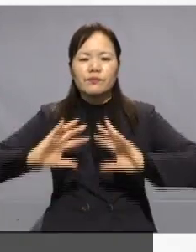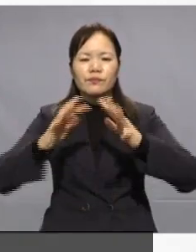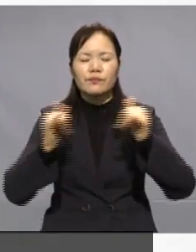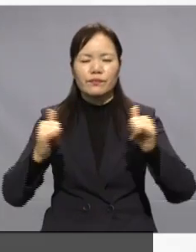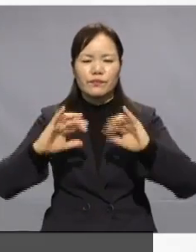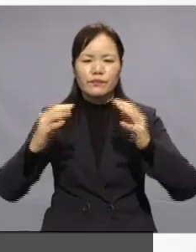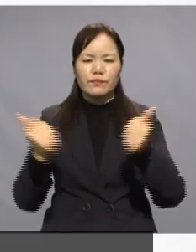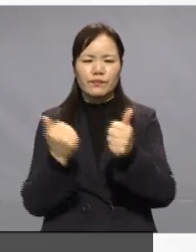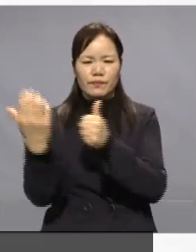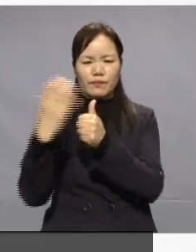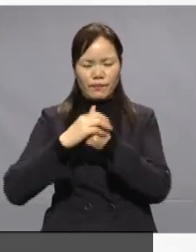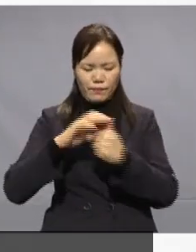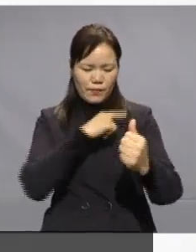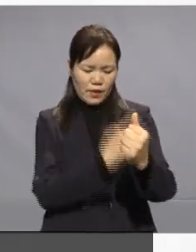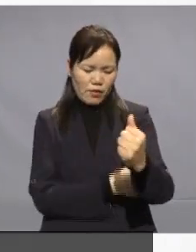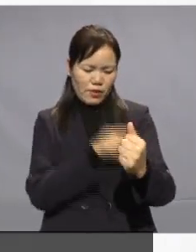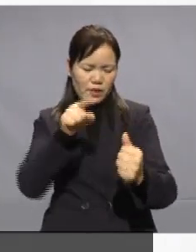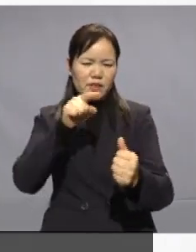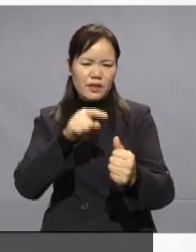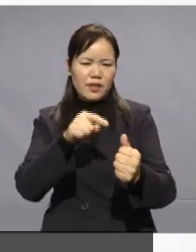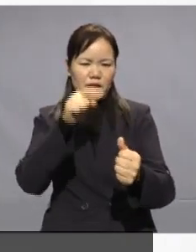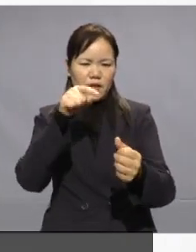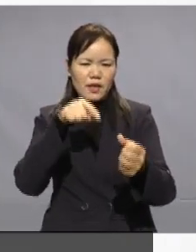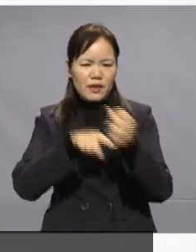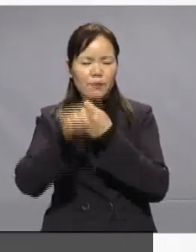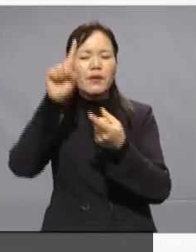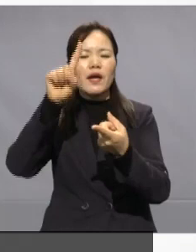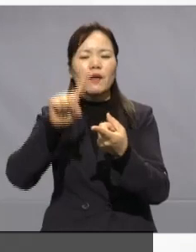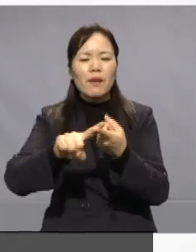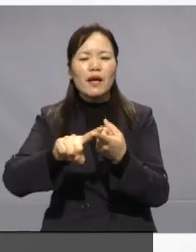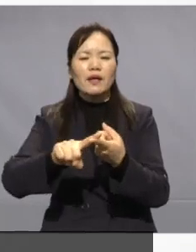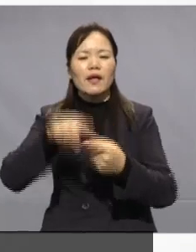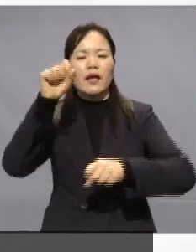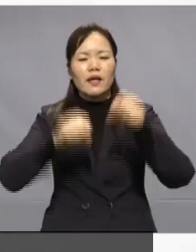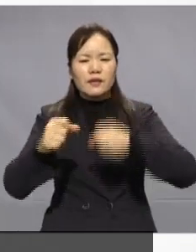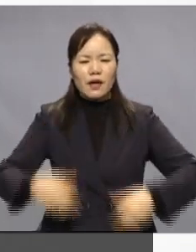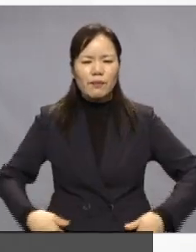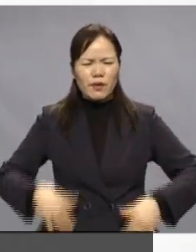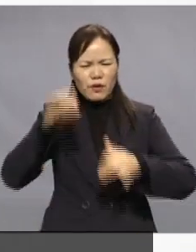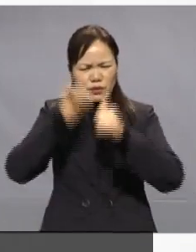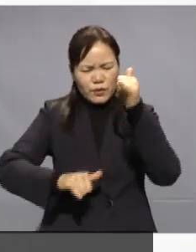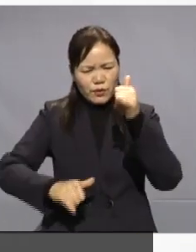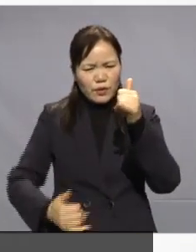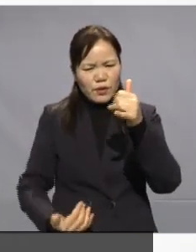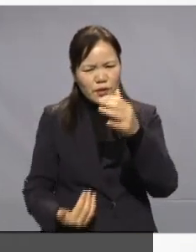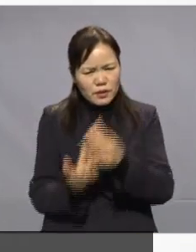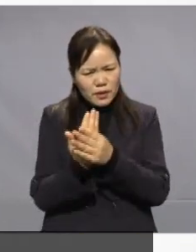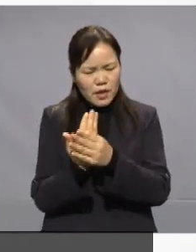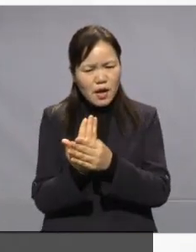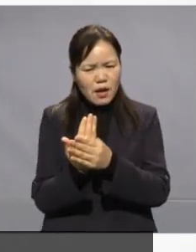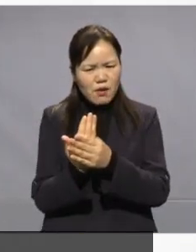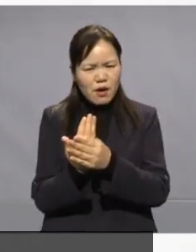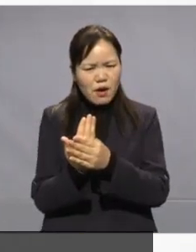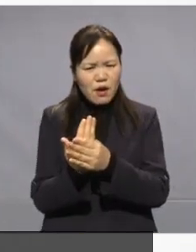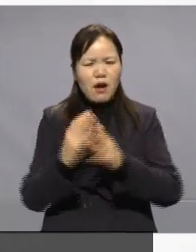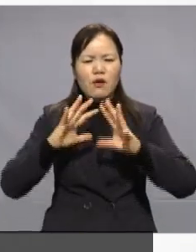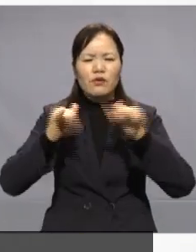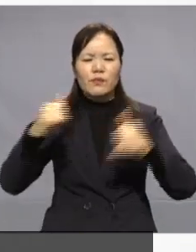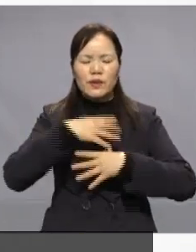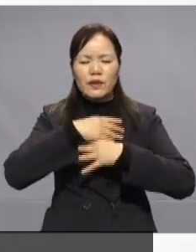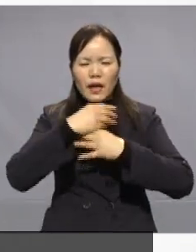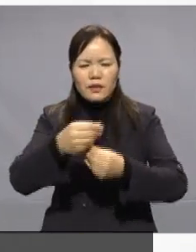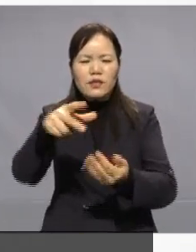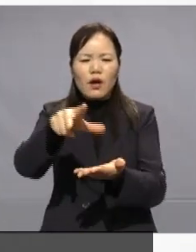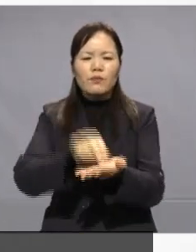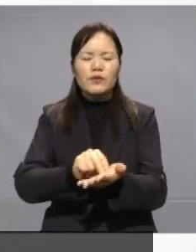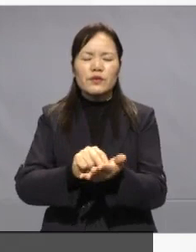국민이 국회의 위임한 권하는 그 취지에 맞게 행사 돼야 한다 추후의 사태가 가져올 국민 안전 공백 사태가